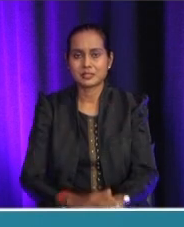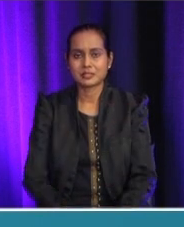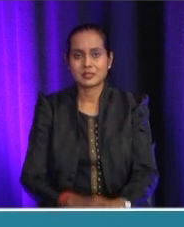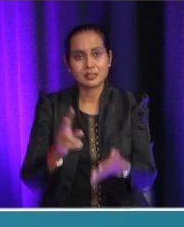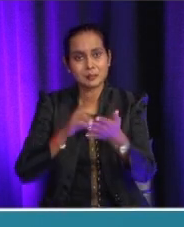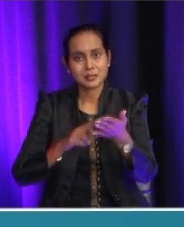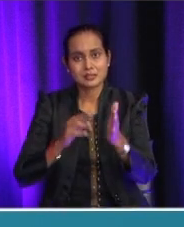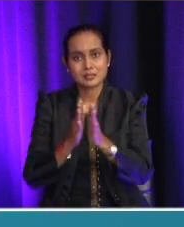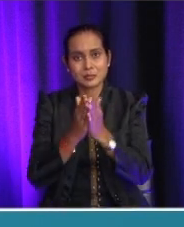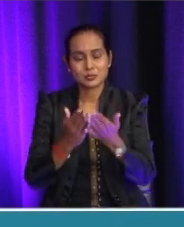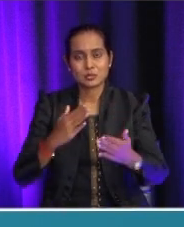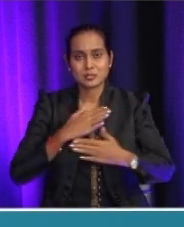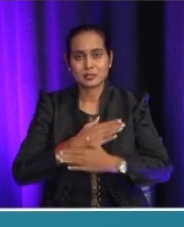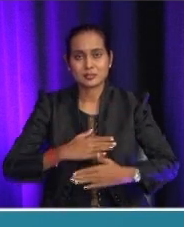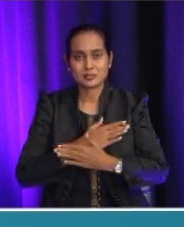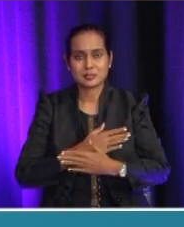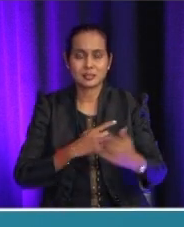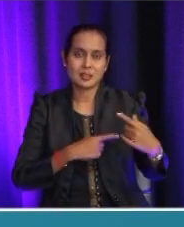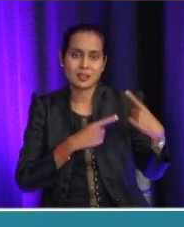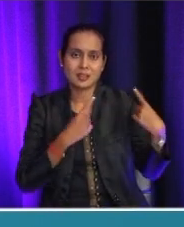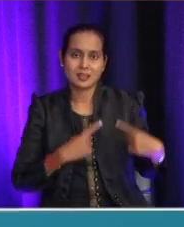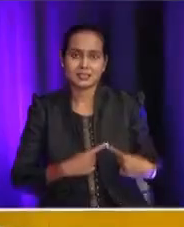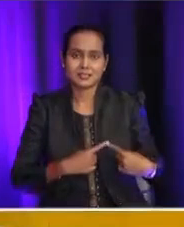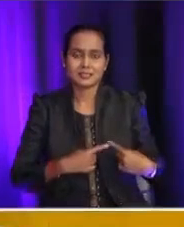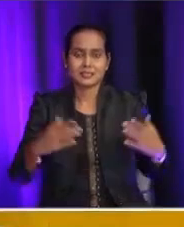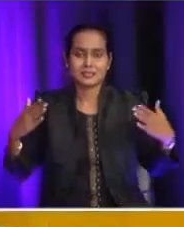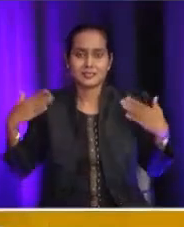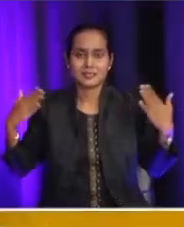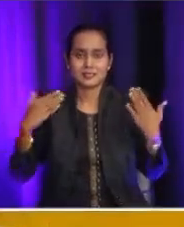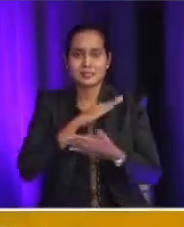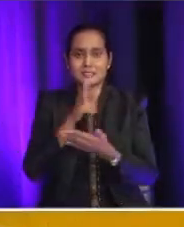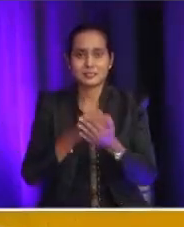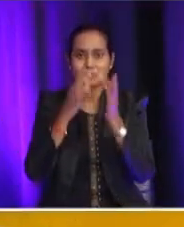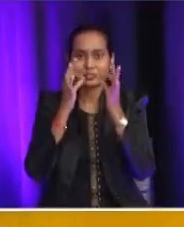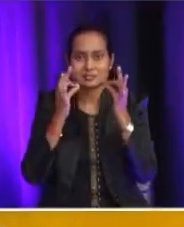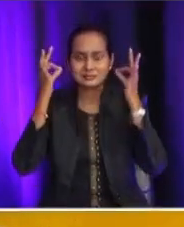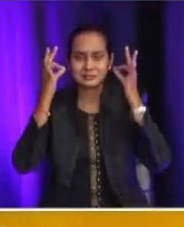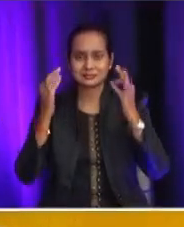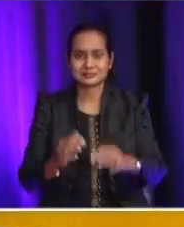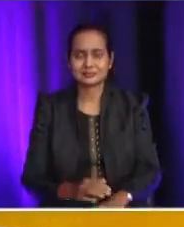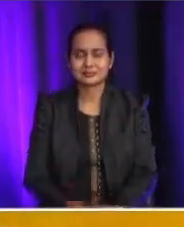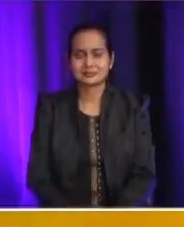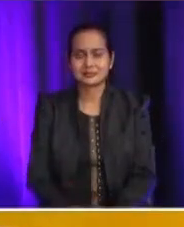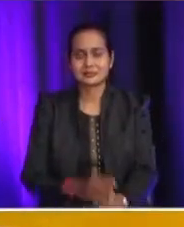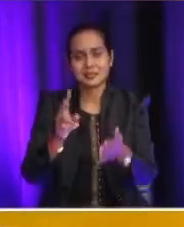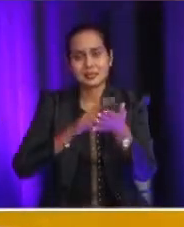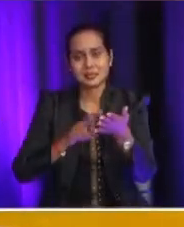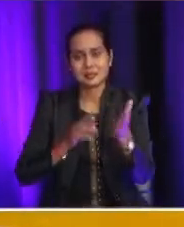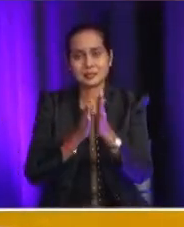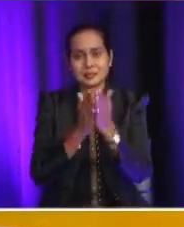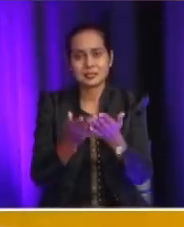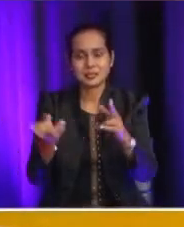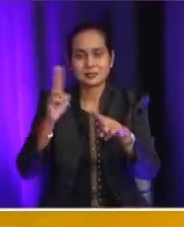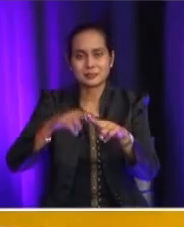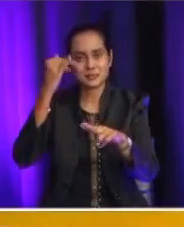sebagai hiburan, hati gembira semua ceria. Dan akhir sekali, baca buku tingkatkan